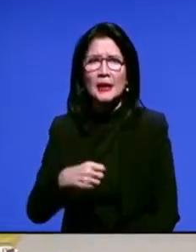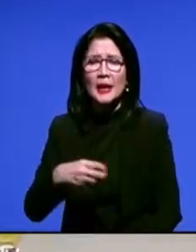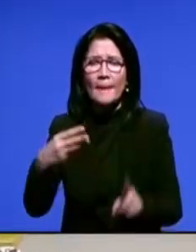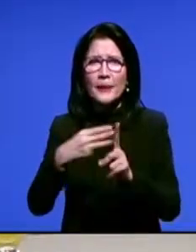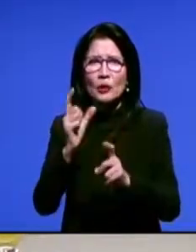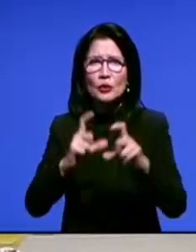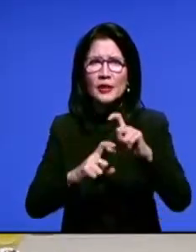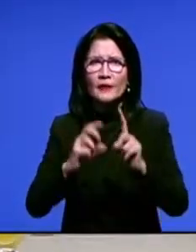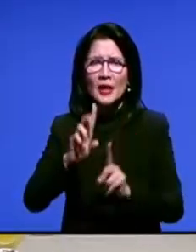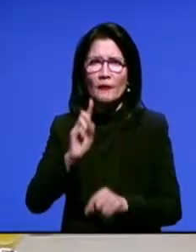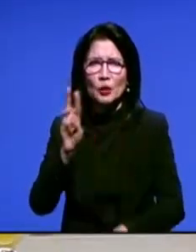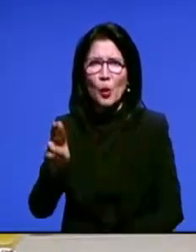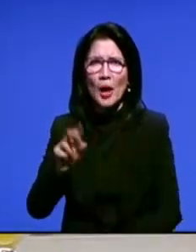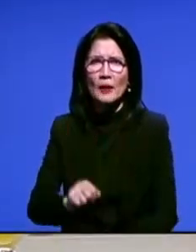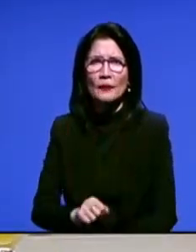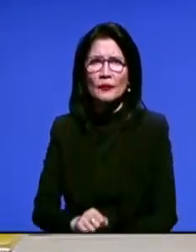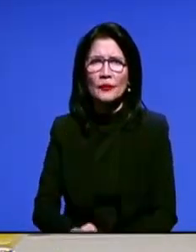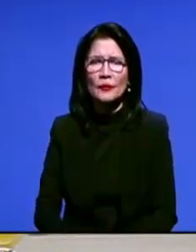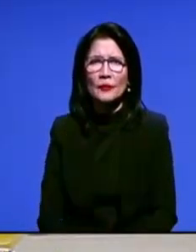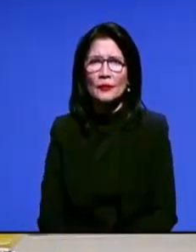juga kemudian kita melakukan